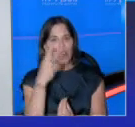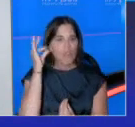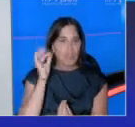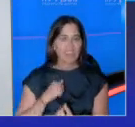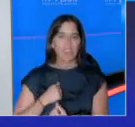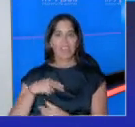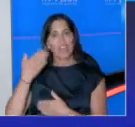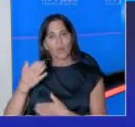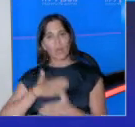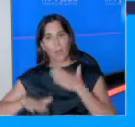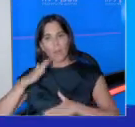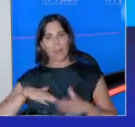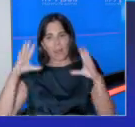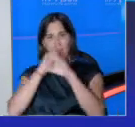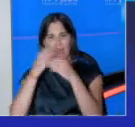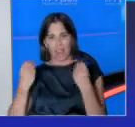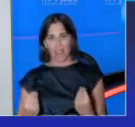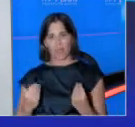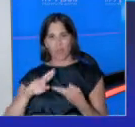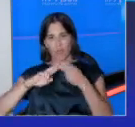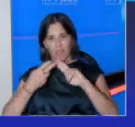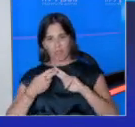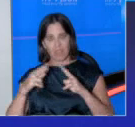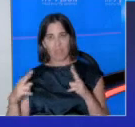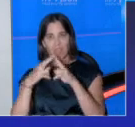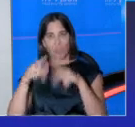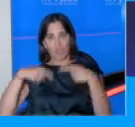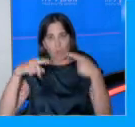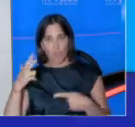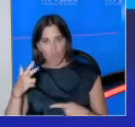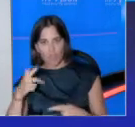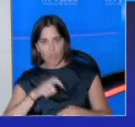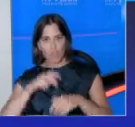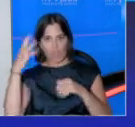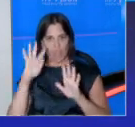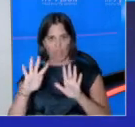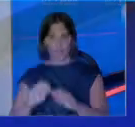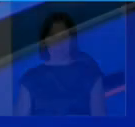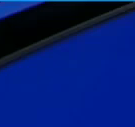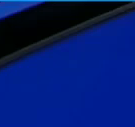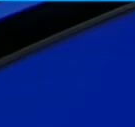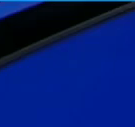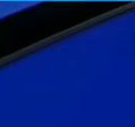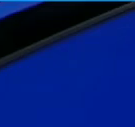תהיו נחמדים, שיהיה לילה טוב, אנחנו מתראים פה ביום שלישי בשעה 9, משכן לילה, לילה טוב.